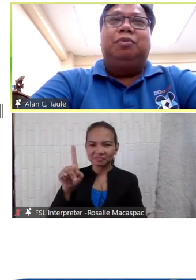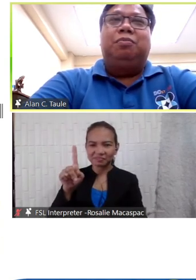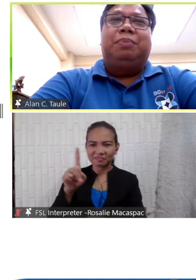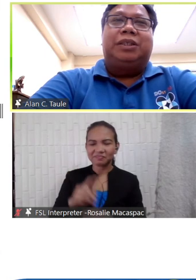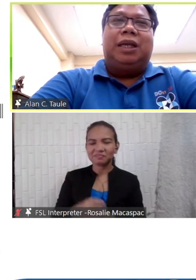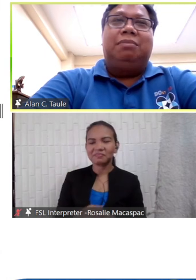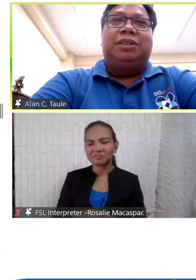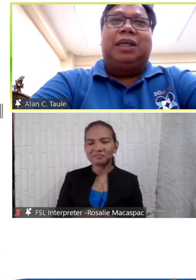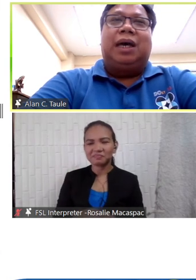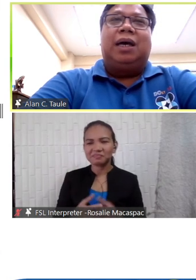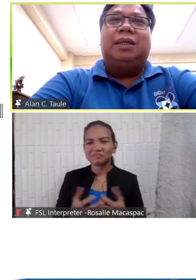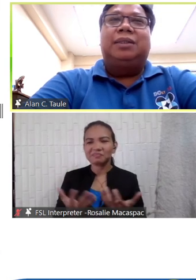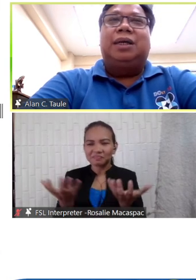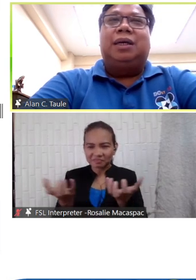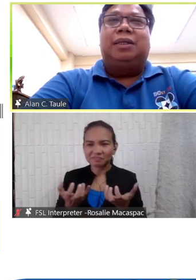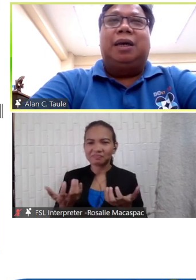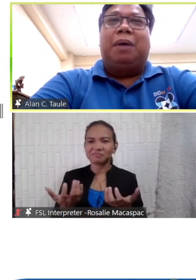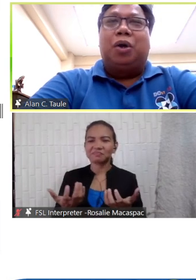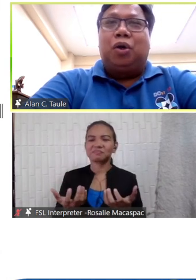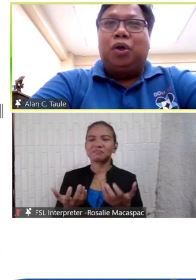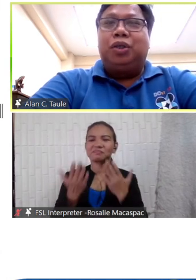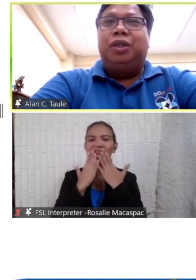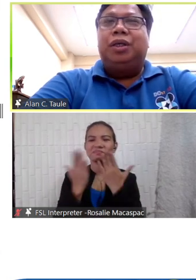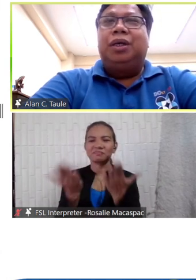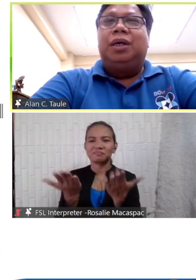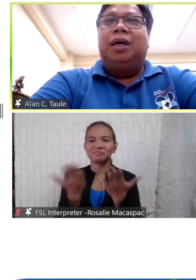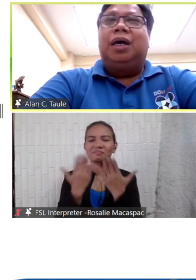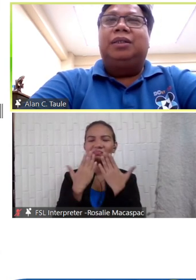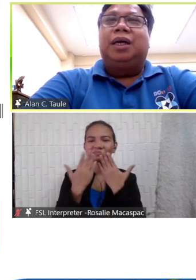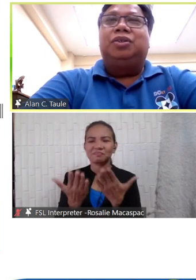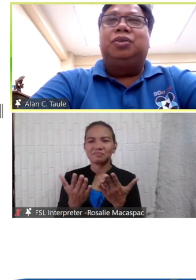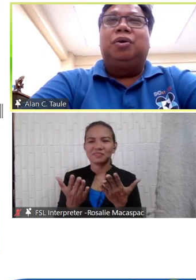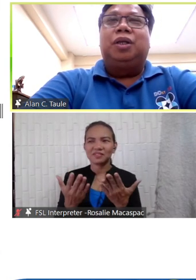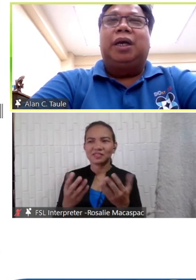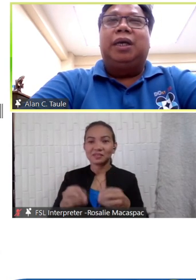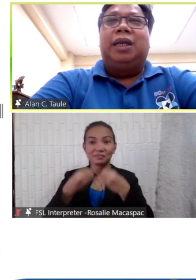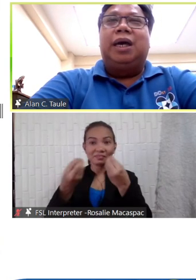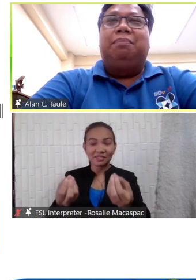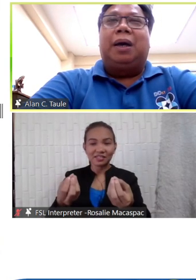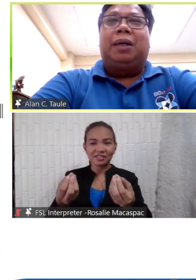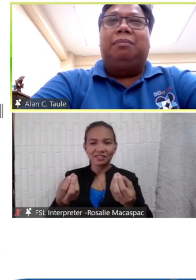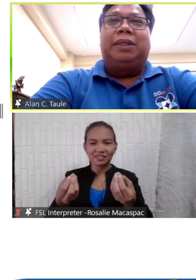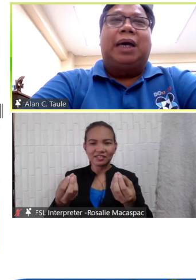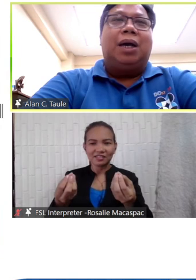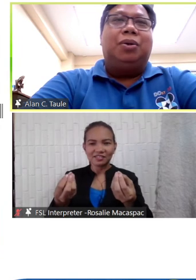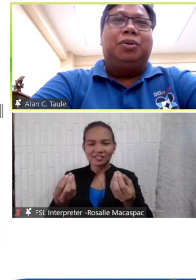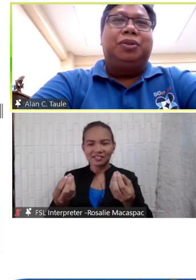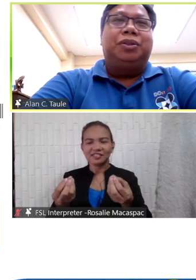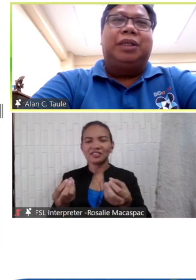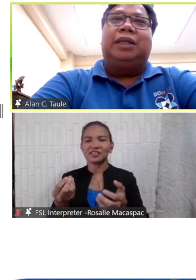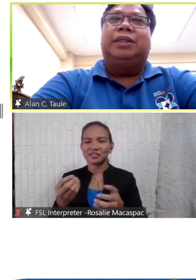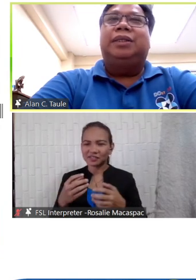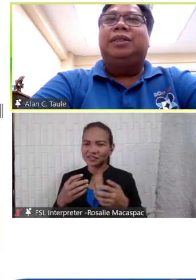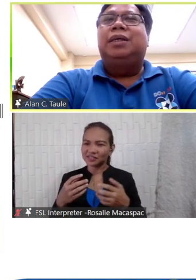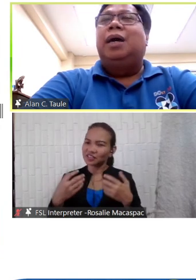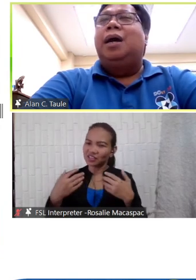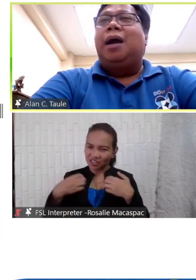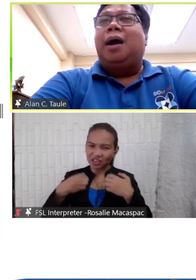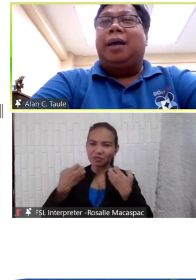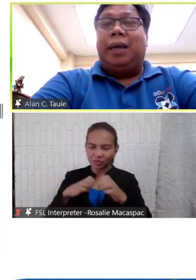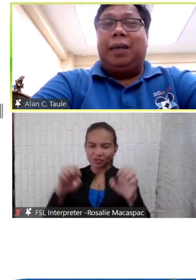2021. Nais ko pong magpasalamat sa lahat ng nagpagod at nagsunog ng kilay para maidaos